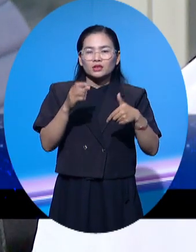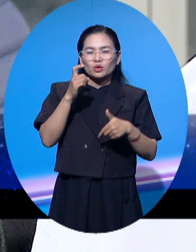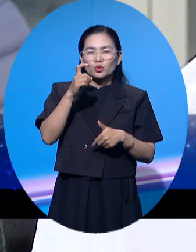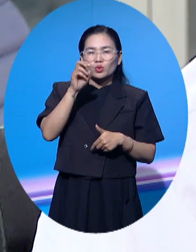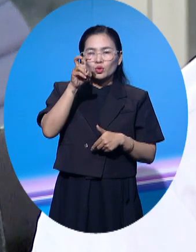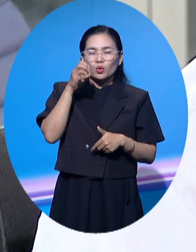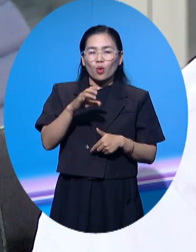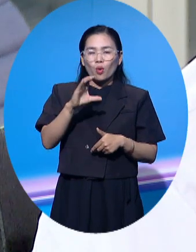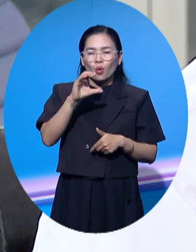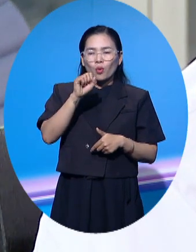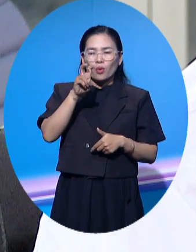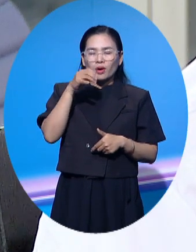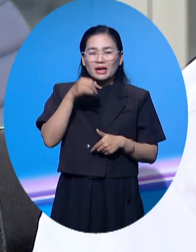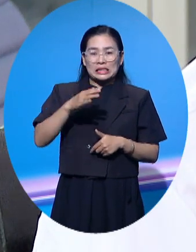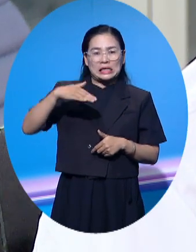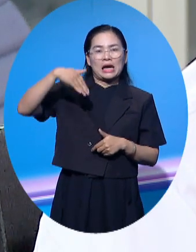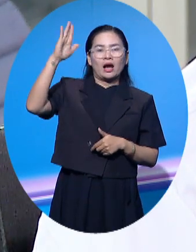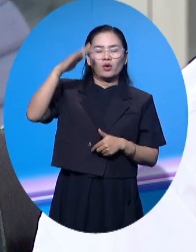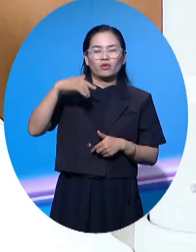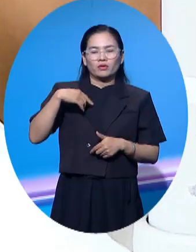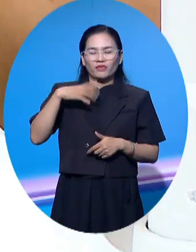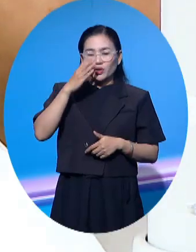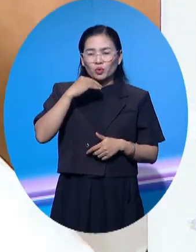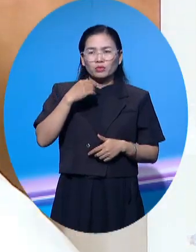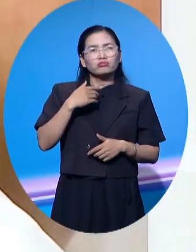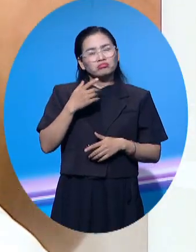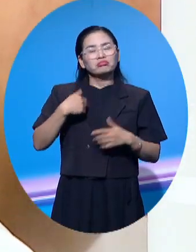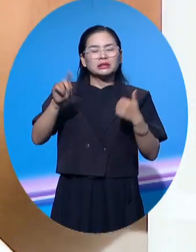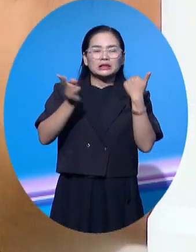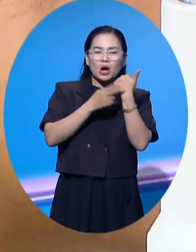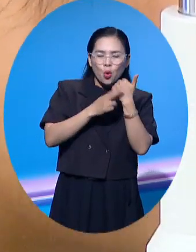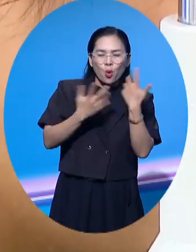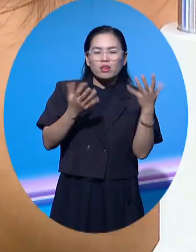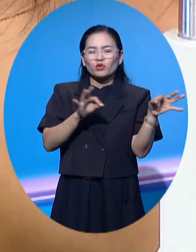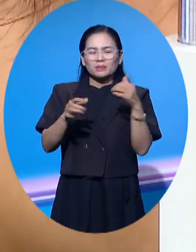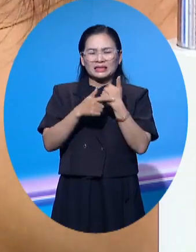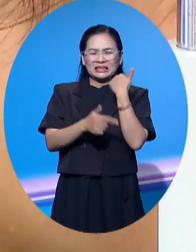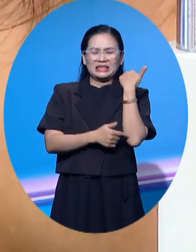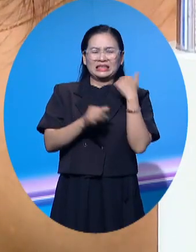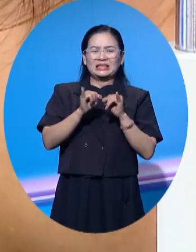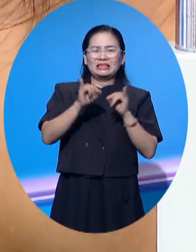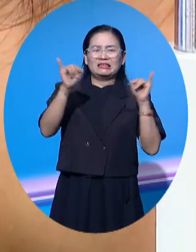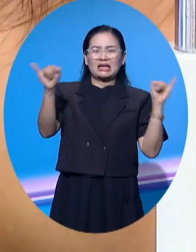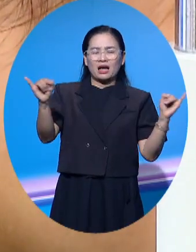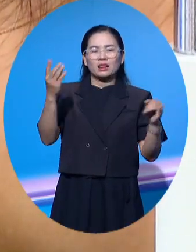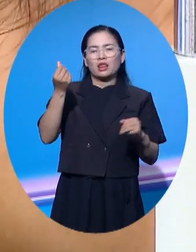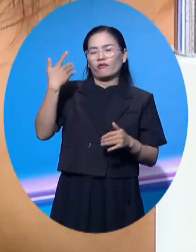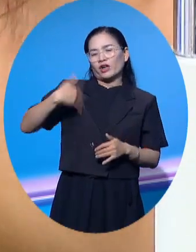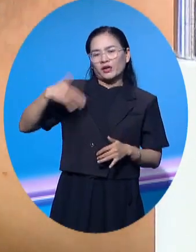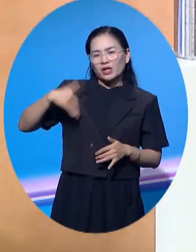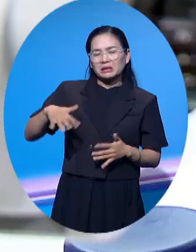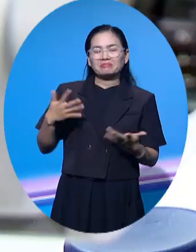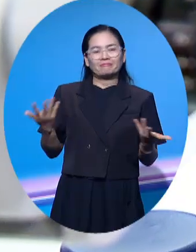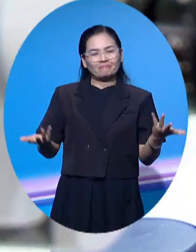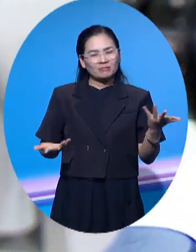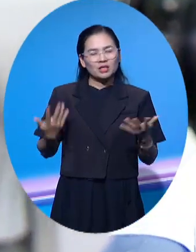cao thì bệnh nhân phải đi đến những cái trung tâm lớn như Hà Nội hoặc Thành phố Hồ Chí Minh để điều trị, gây ra tốn kém chi phí